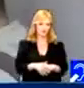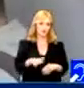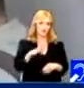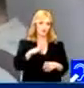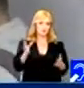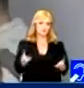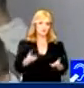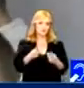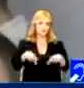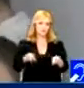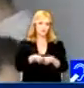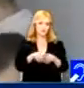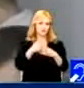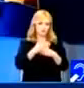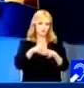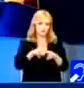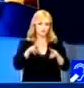Ministerului Românilor de Pretutindeni.